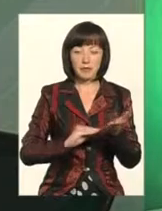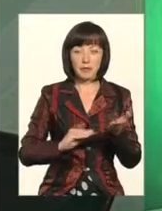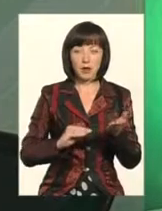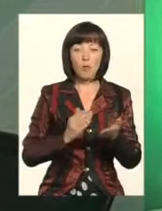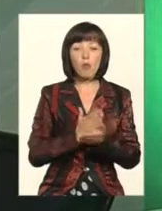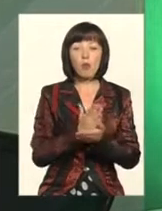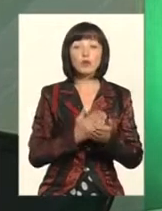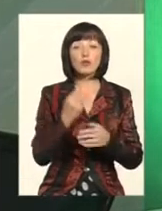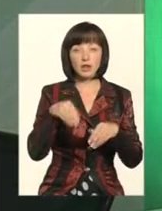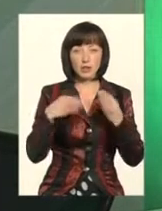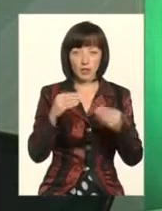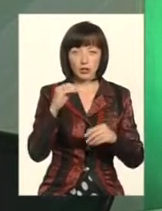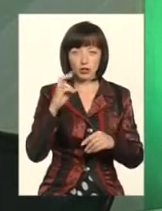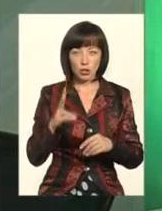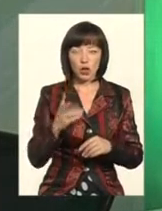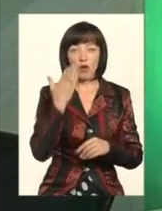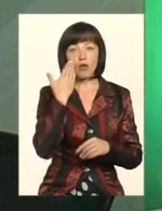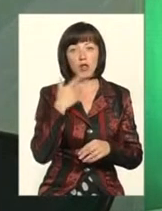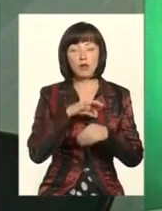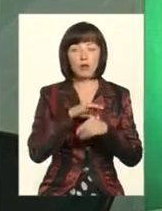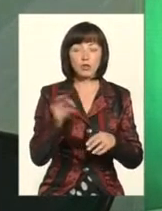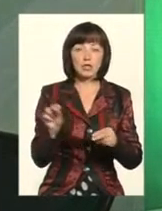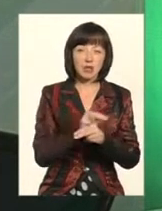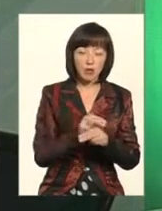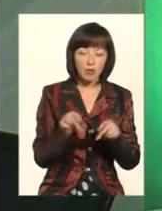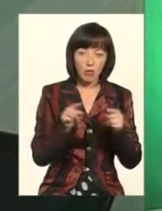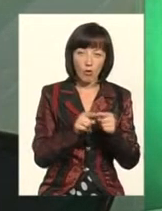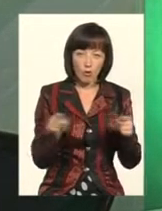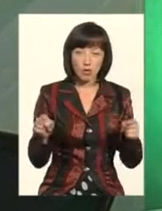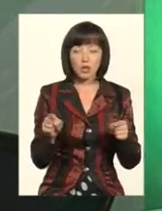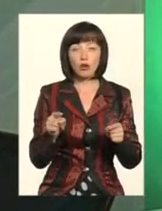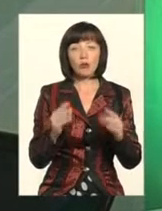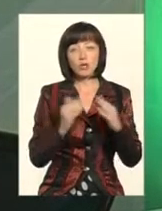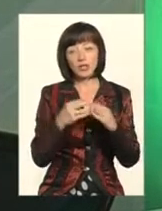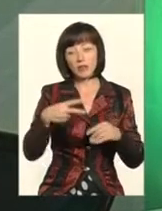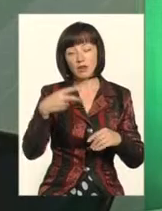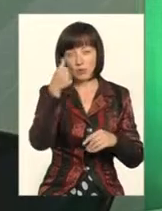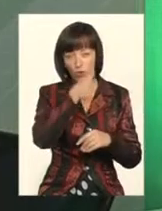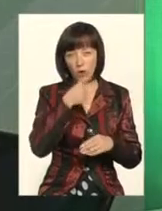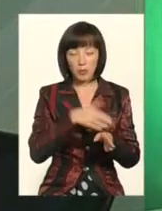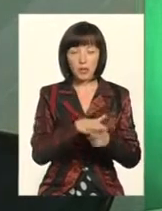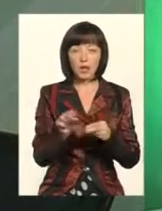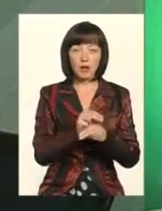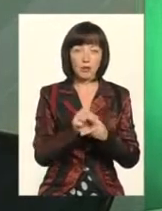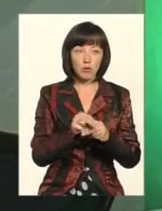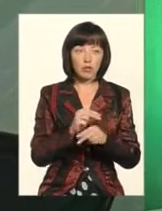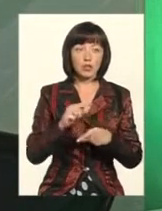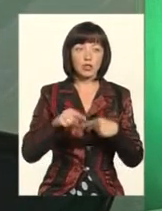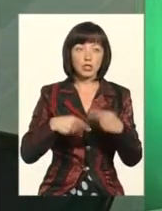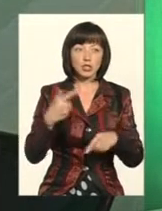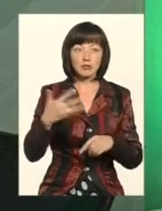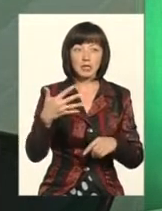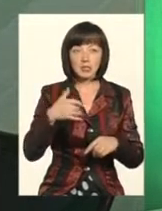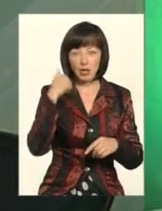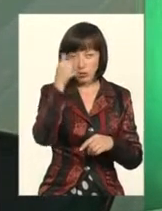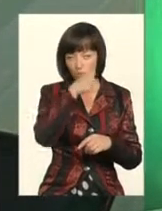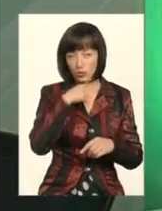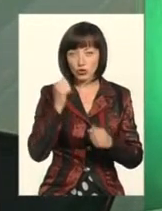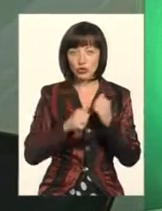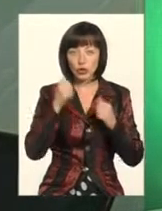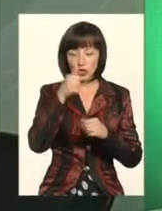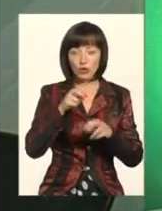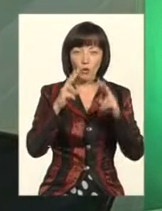ті послуги, які надає ЖЕК. Коли проводиться ремонт поточний, що будинку 20 років, то капітальний ремонт через 50 років. Щорічно